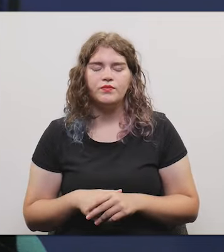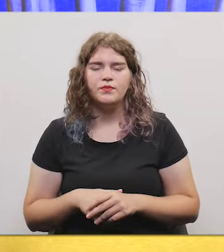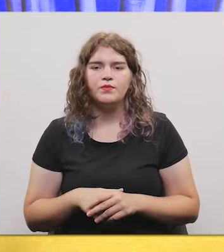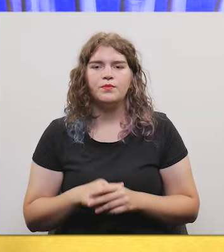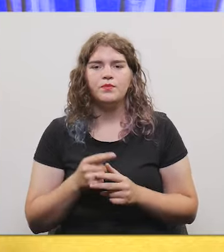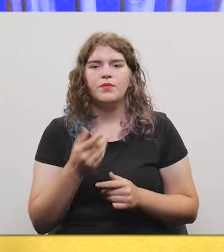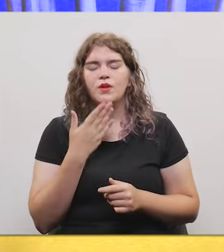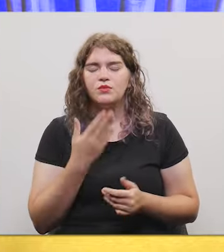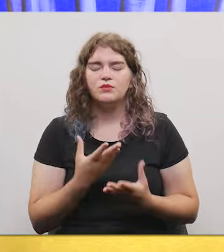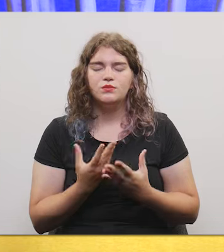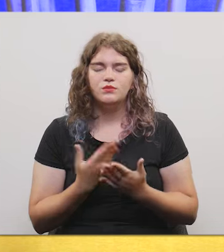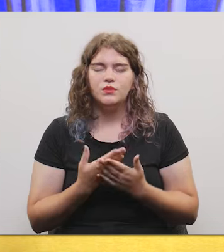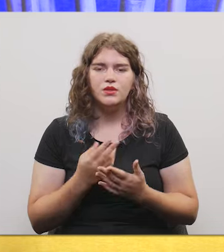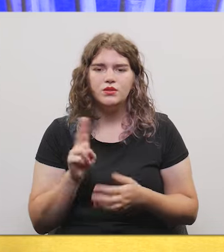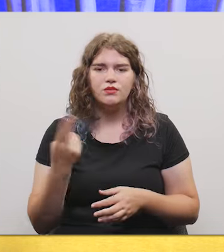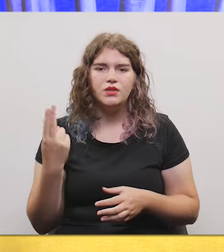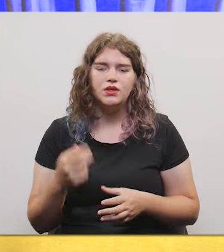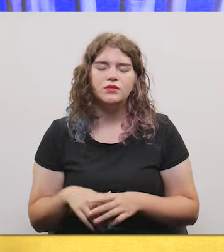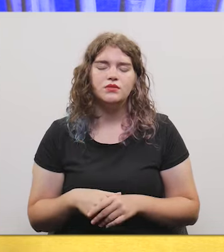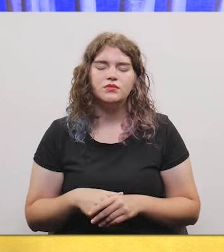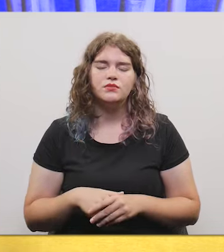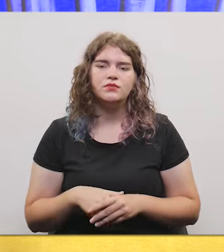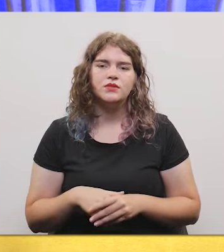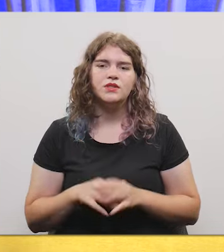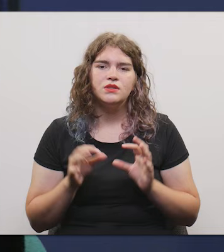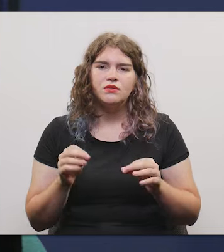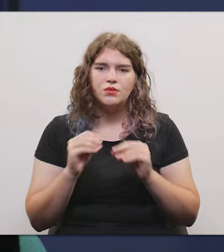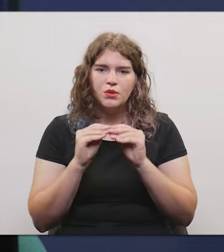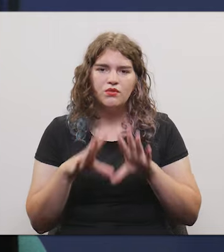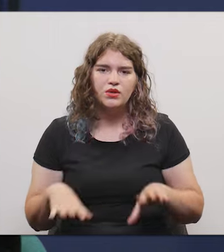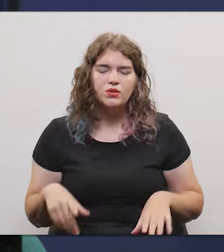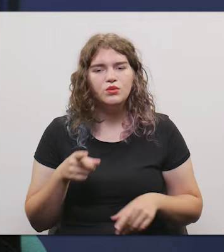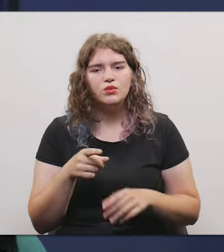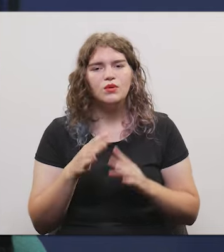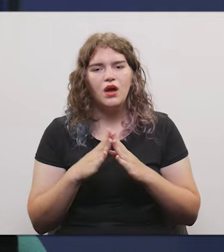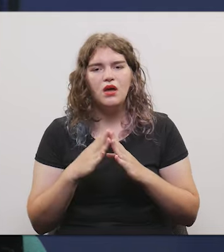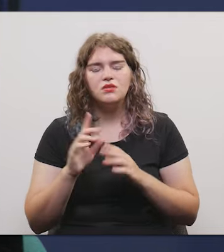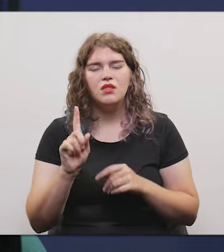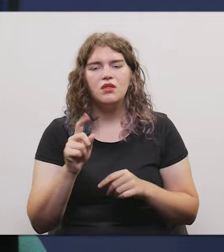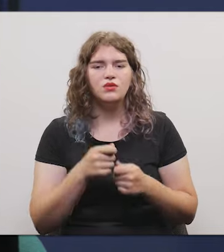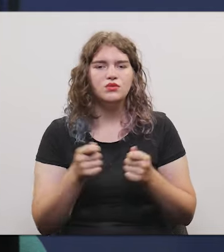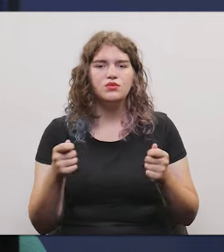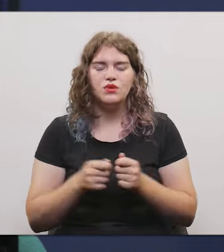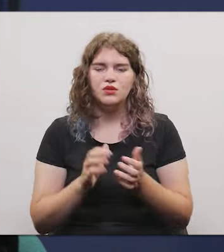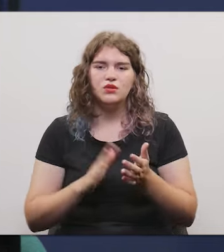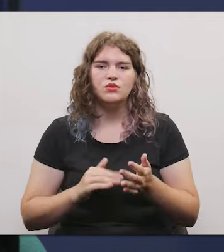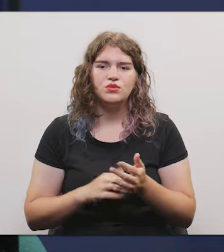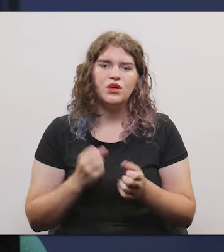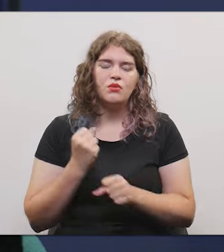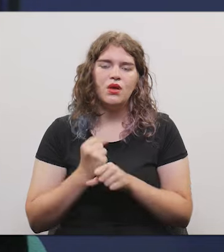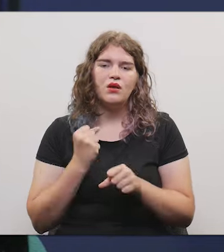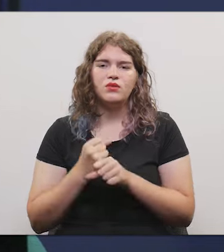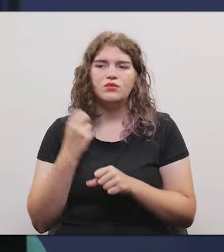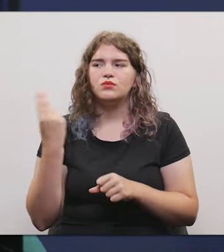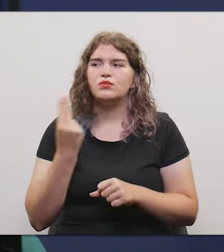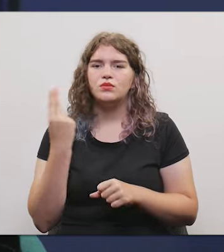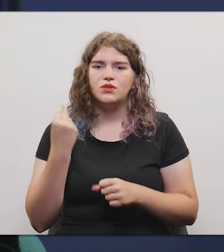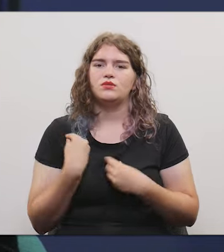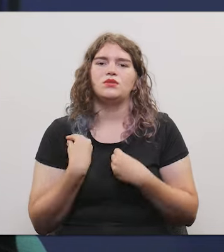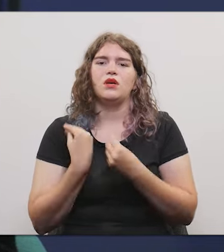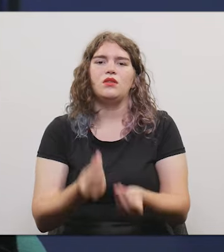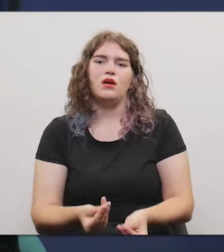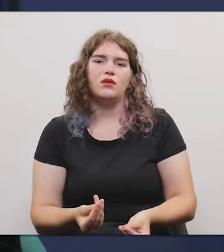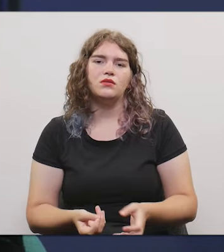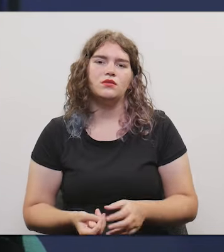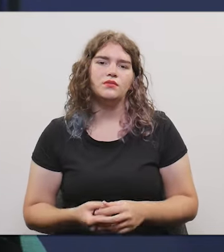viața ta. Amin. Mulțumesc și eu pentru invitație. Cu mult drag. Și să fii binecuvântată tu, casa ta și toată slujirea pe